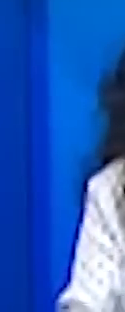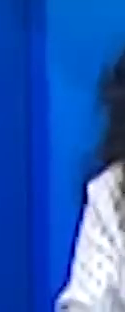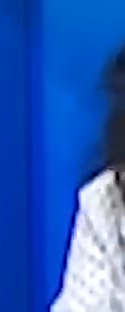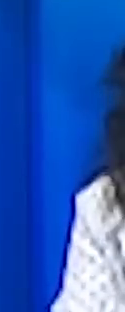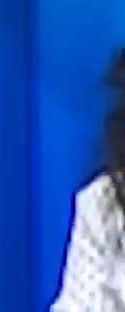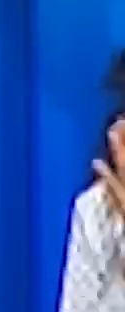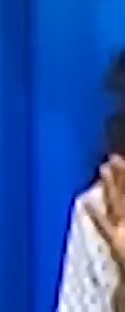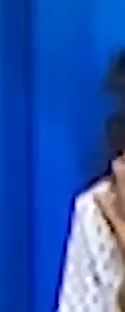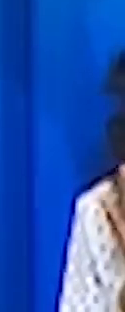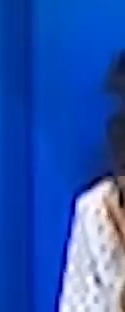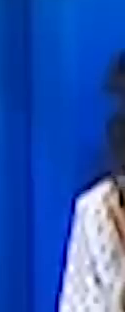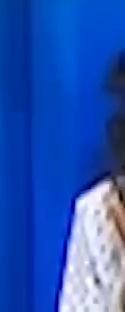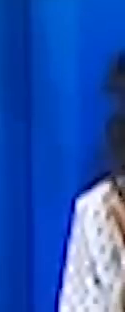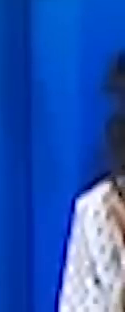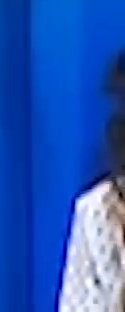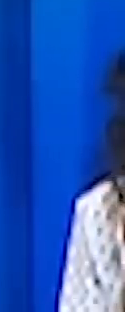አልደረግንም።